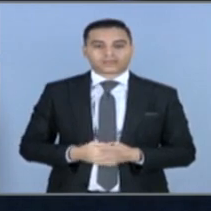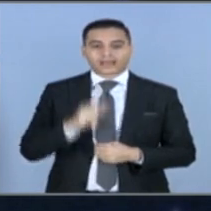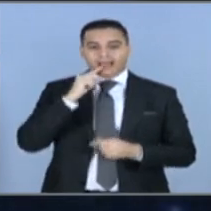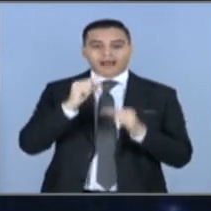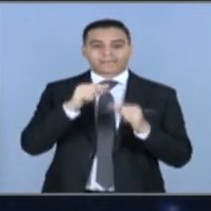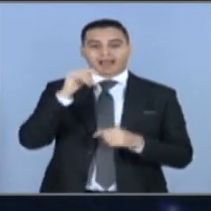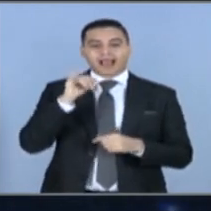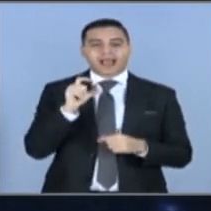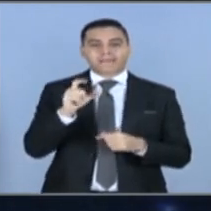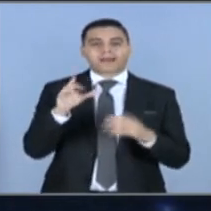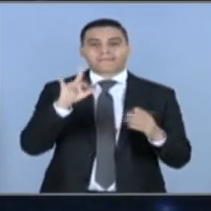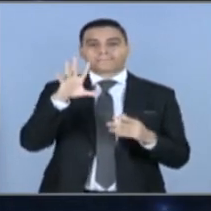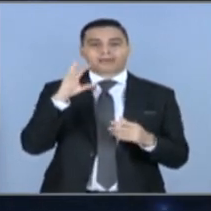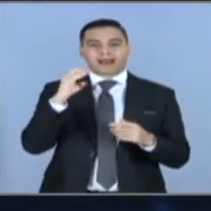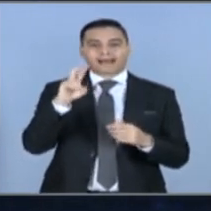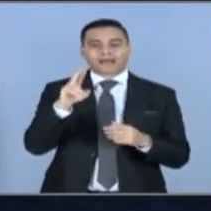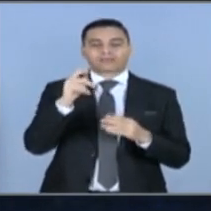كلمات أيمن بهجة قمر